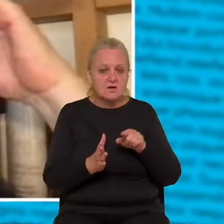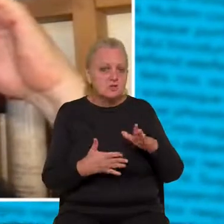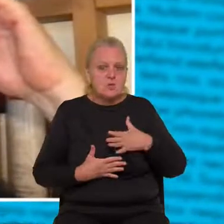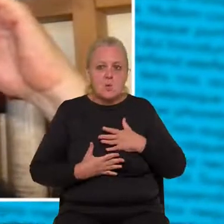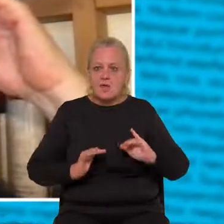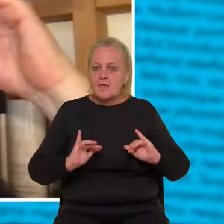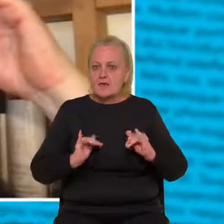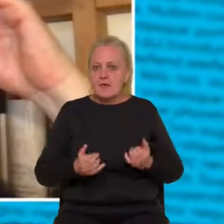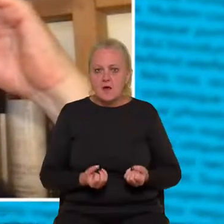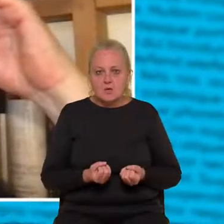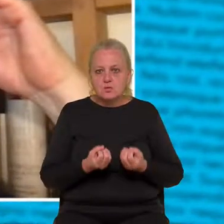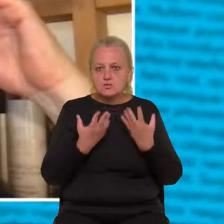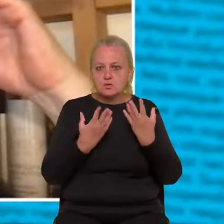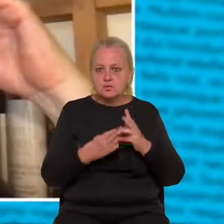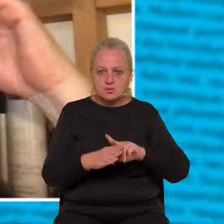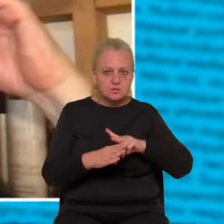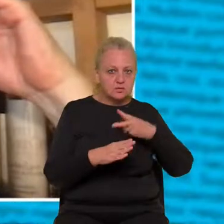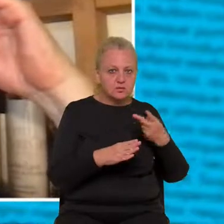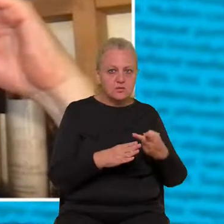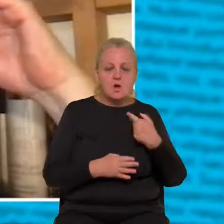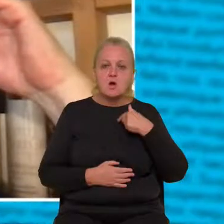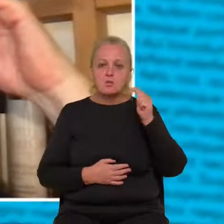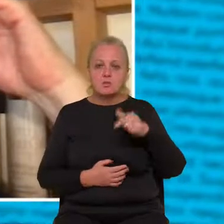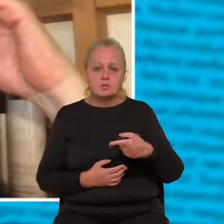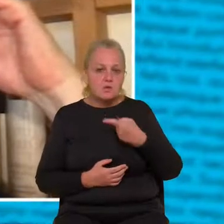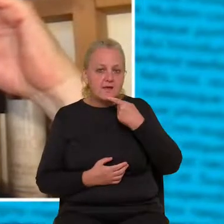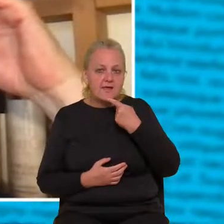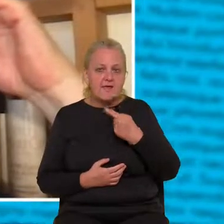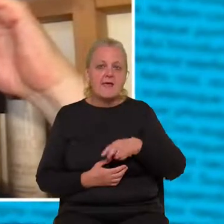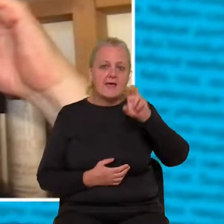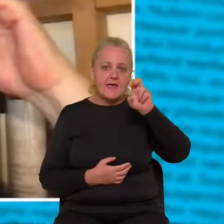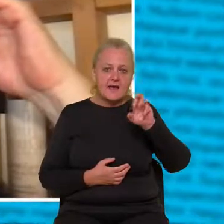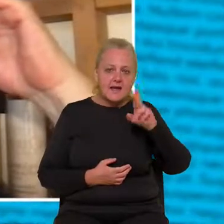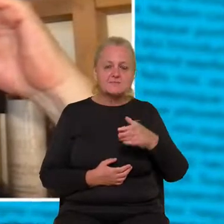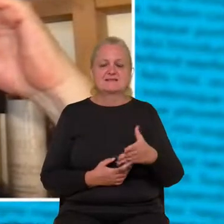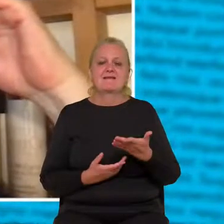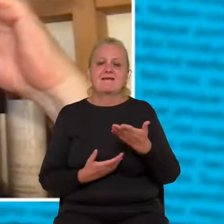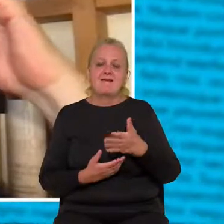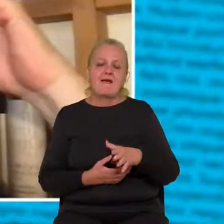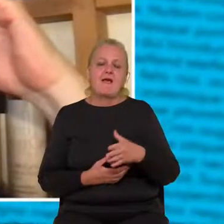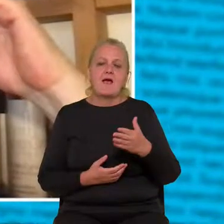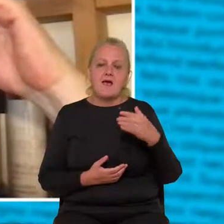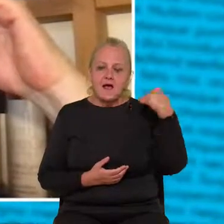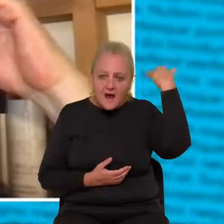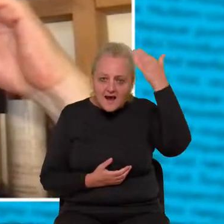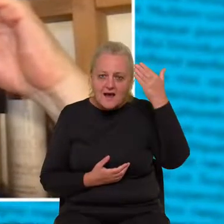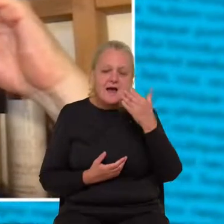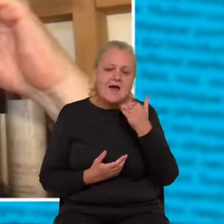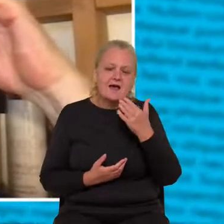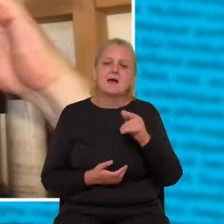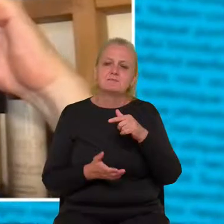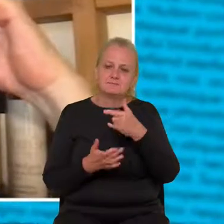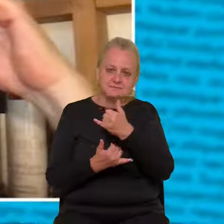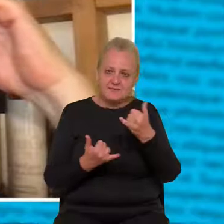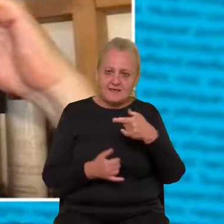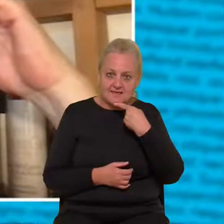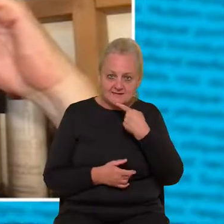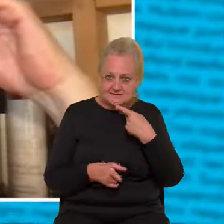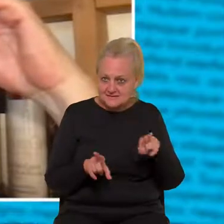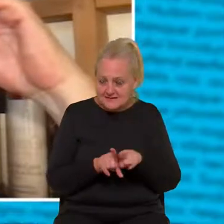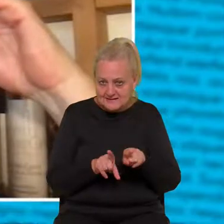cud. Musiałem słuchać języka hebrajskiego, arabskiego. Starałem się